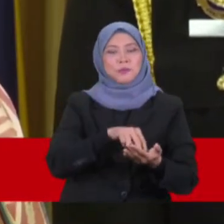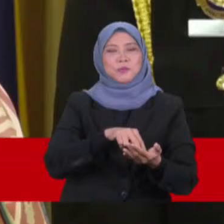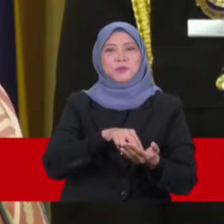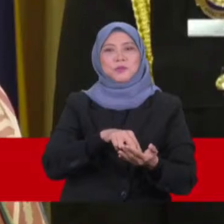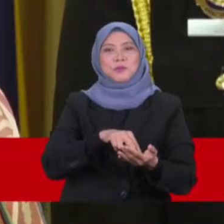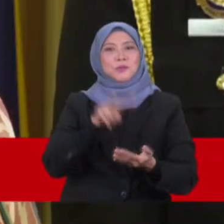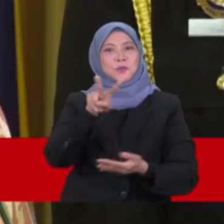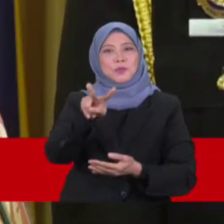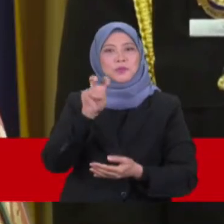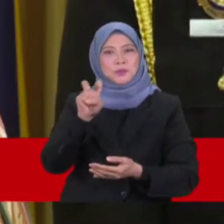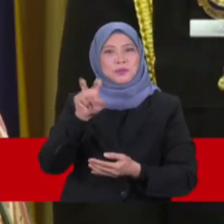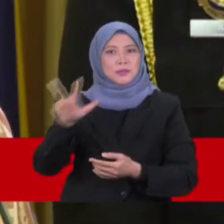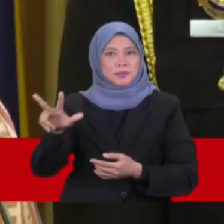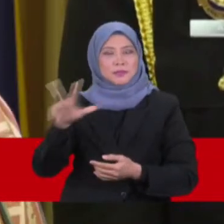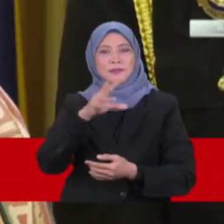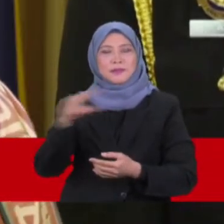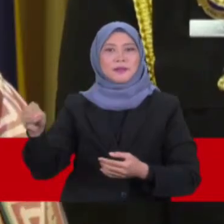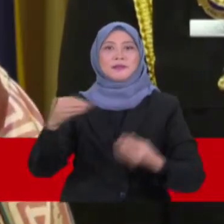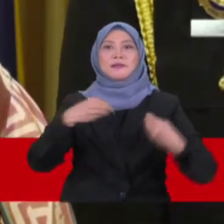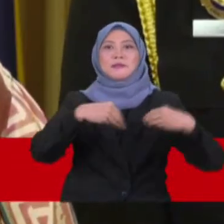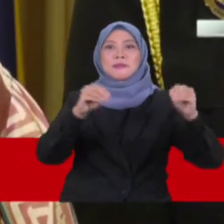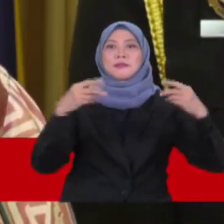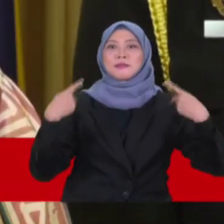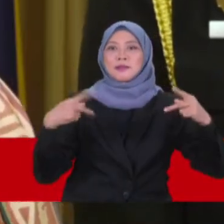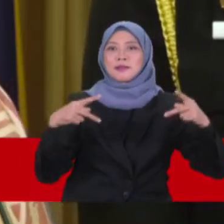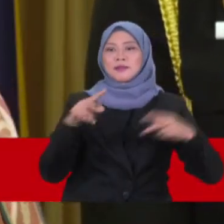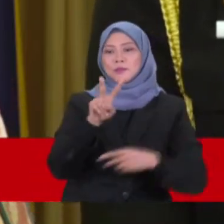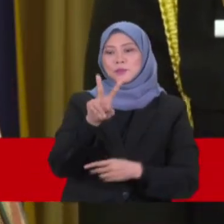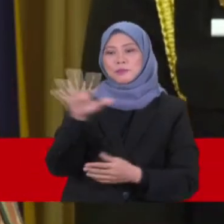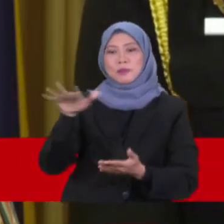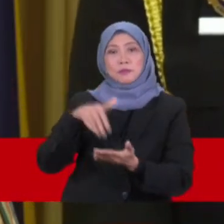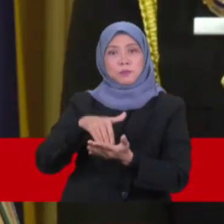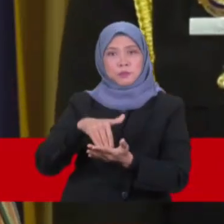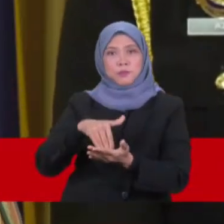2,203 dan peruncit